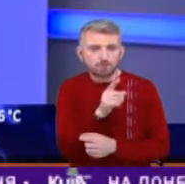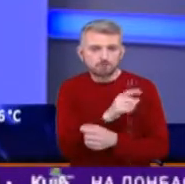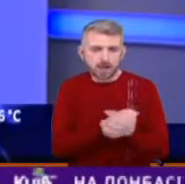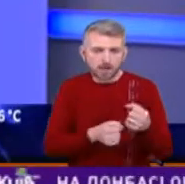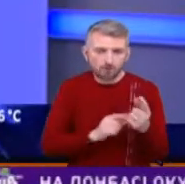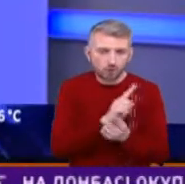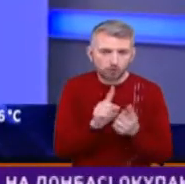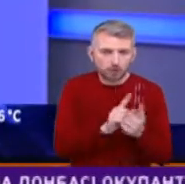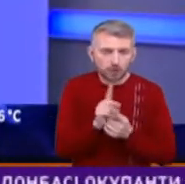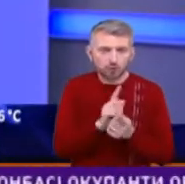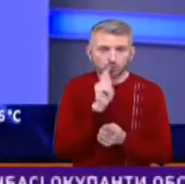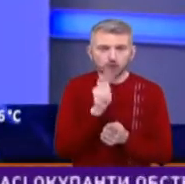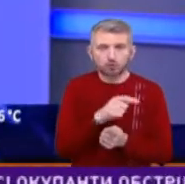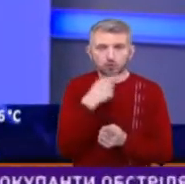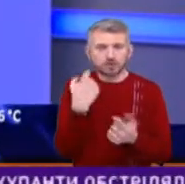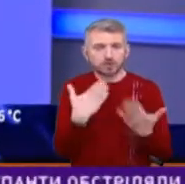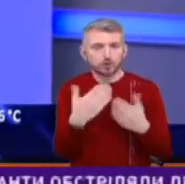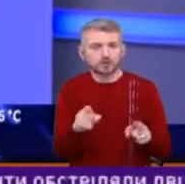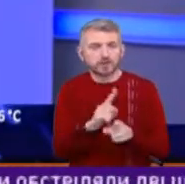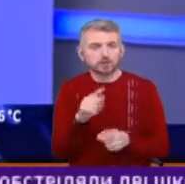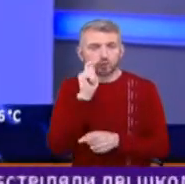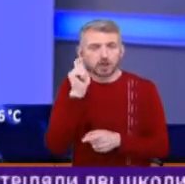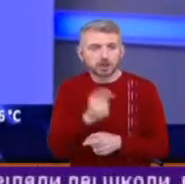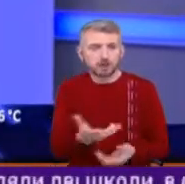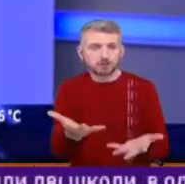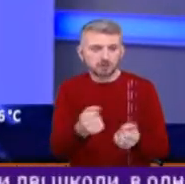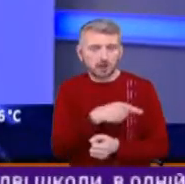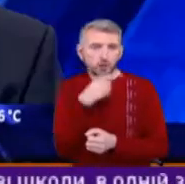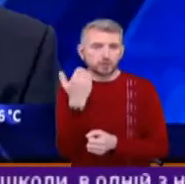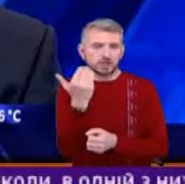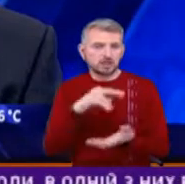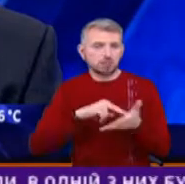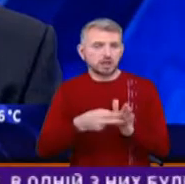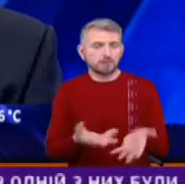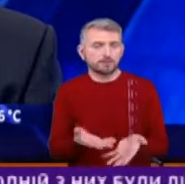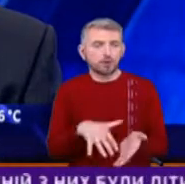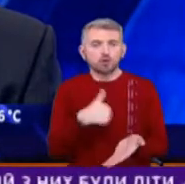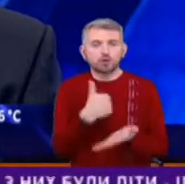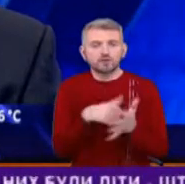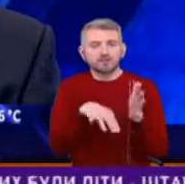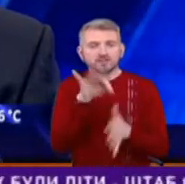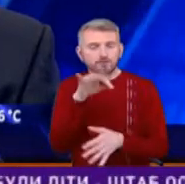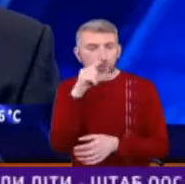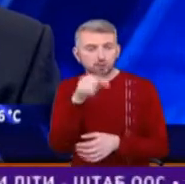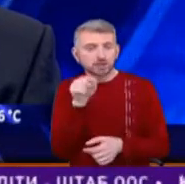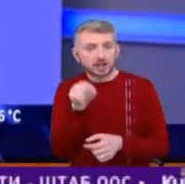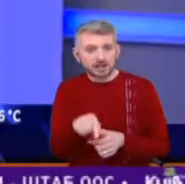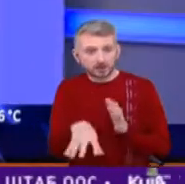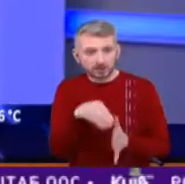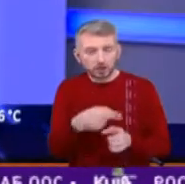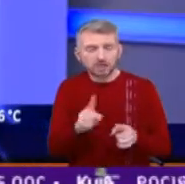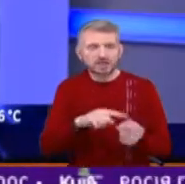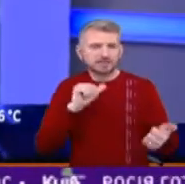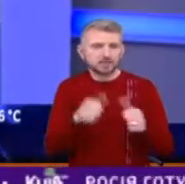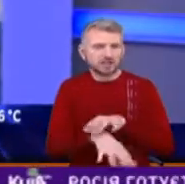переформатувати україно-російські відносини так, щоб Україна прийняла російський сценарій. Основна ставка Путіна на цих виборах – це